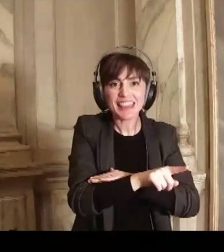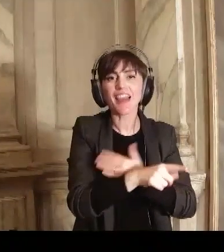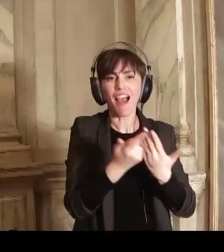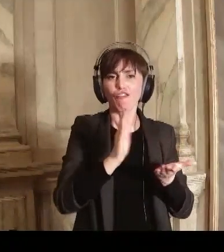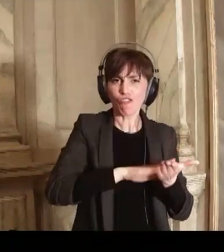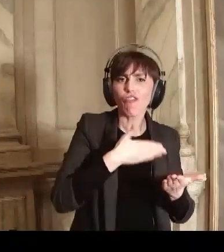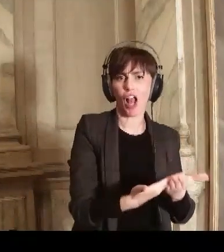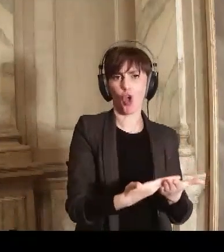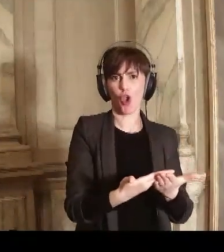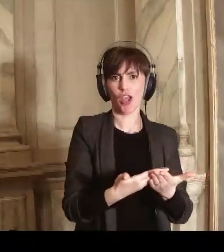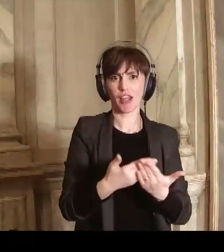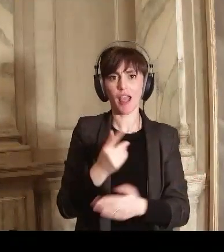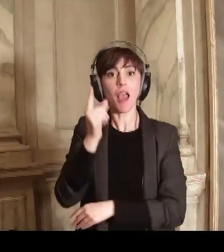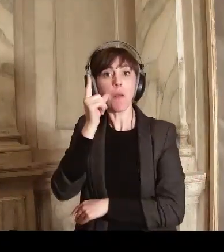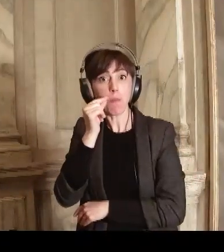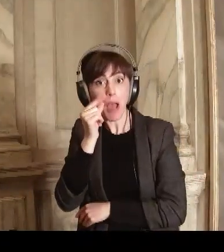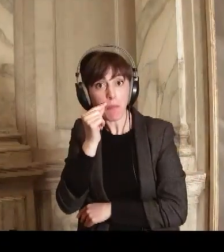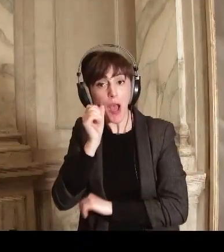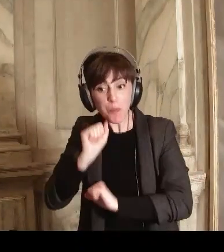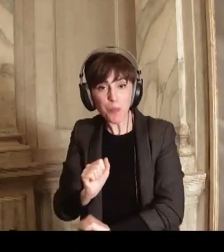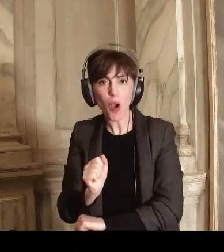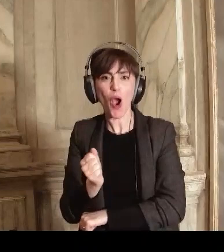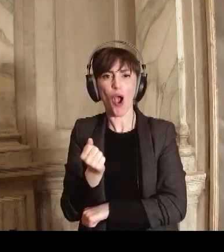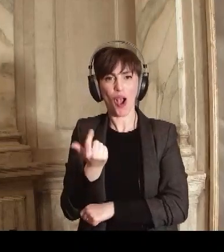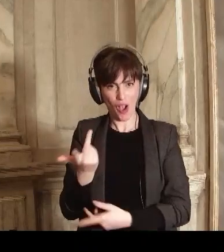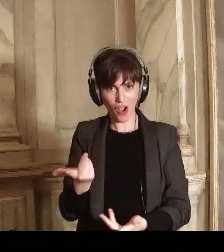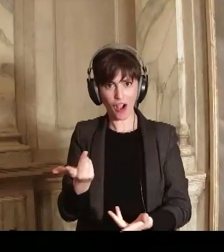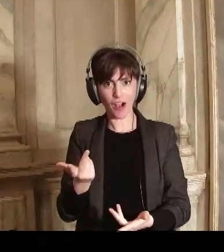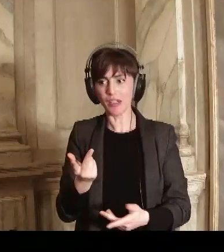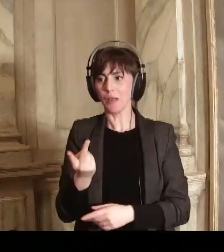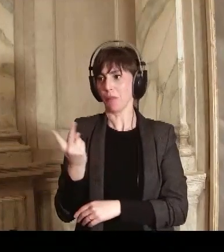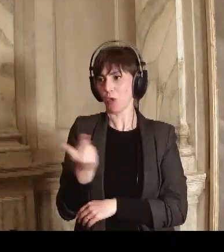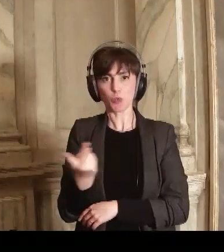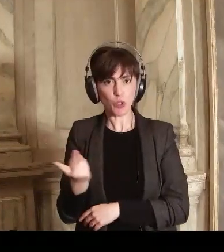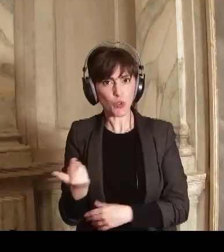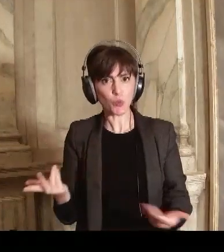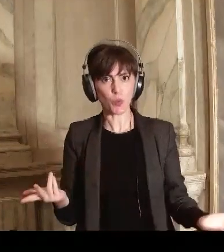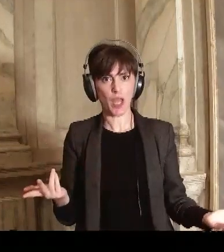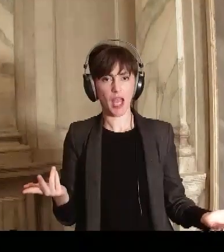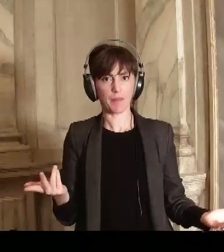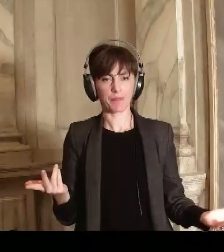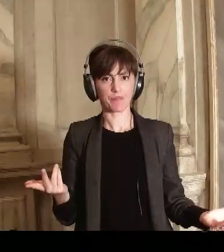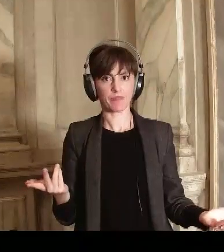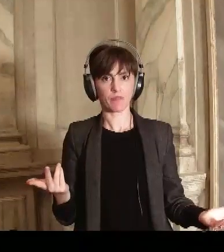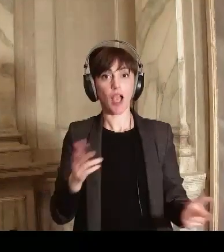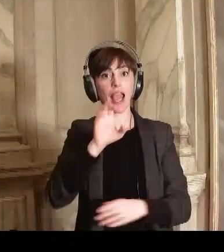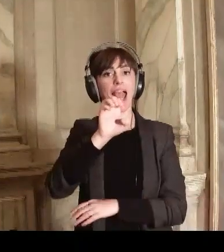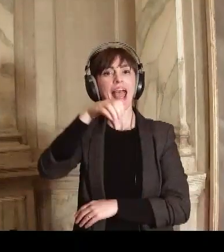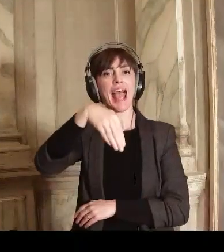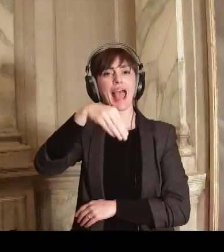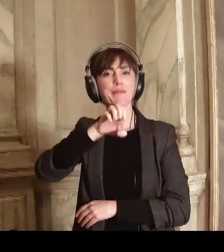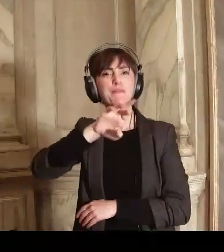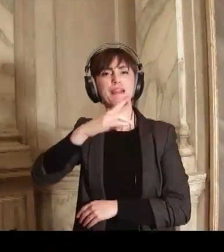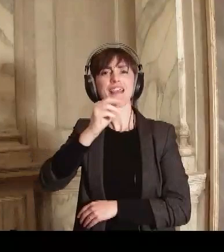la differenza si trasforma in valore e l'omologazione diventa vizio sterile. Emerald è il mistero,